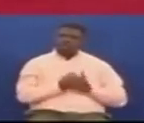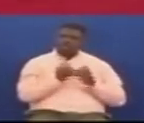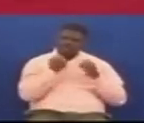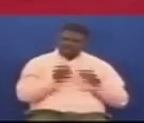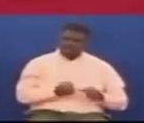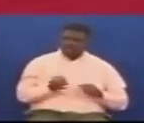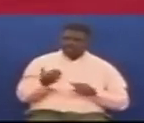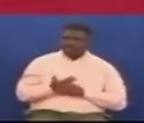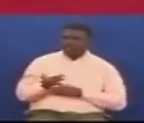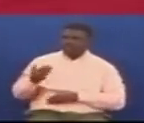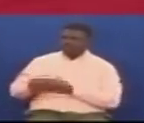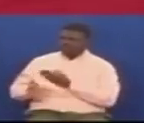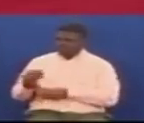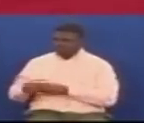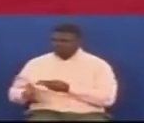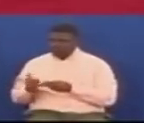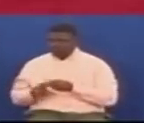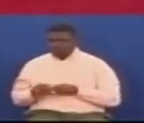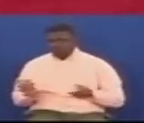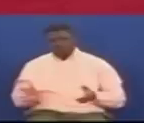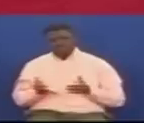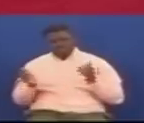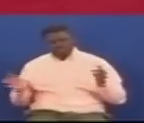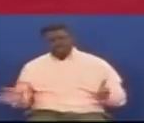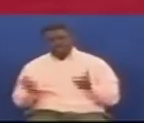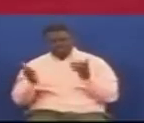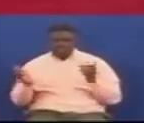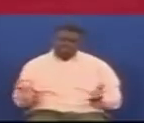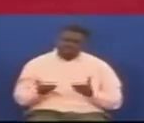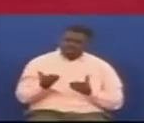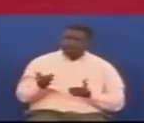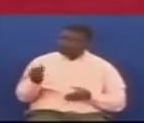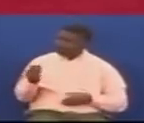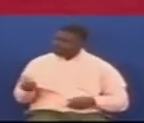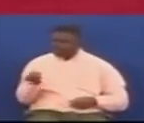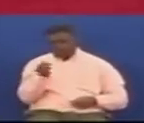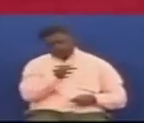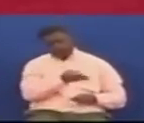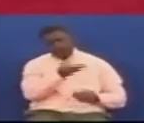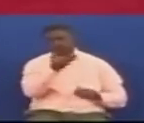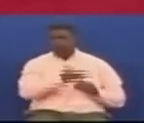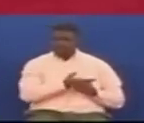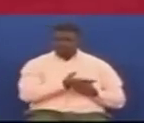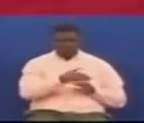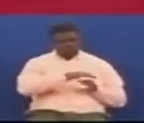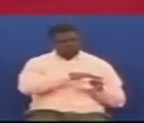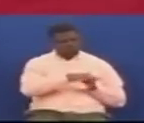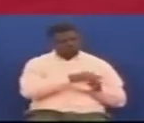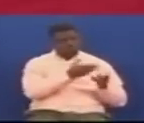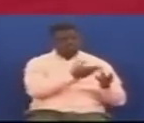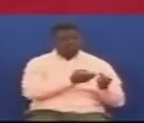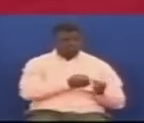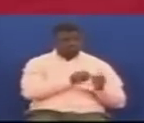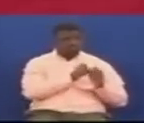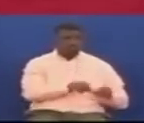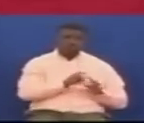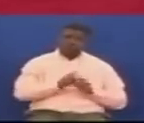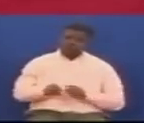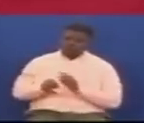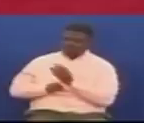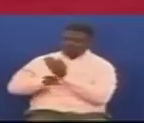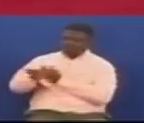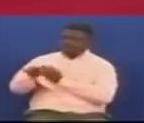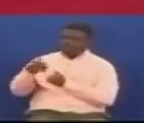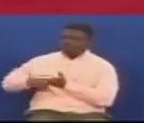za biashara kuhamasisha wananchi kuweka fedha benki kwa kutumia vivutio mbalimbali vya account, kuongeza matawi ya